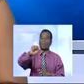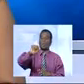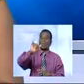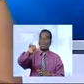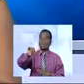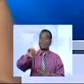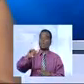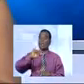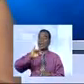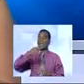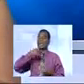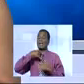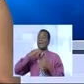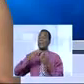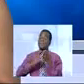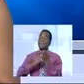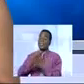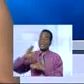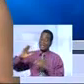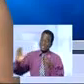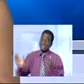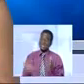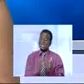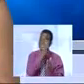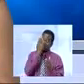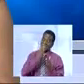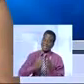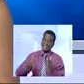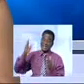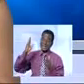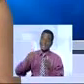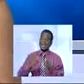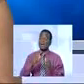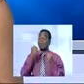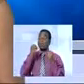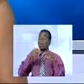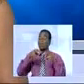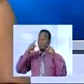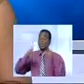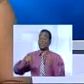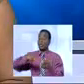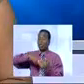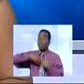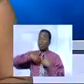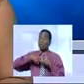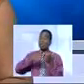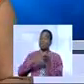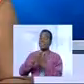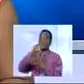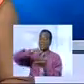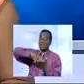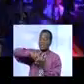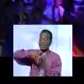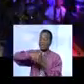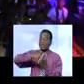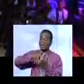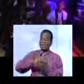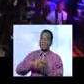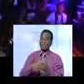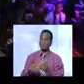du zoblazo. Tous ces titres à succès ont été servis au public, nous dit Serge Collier.